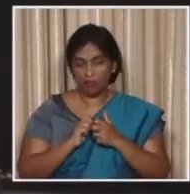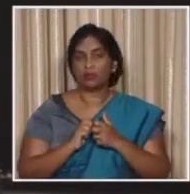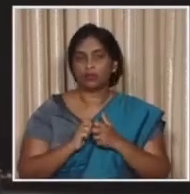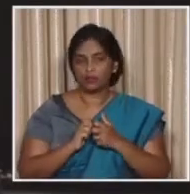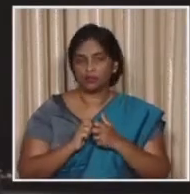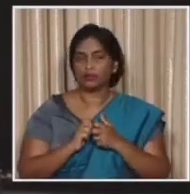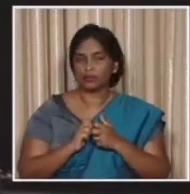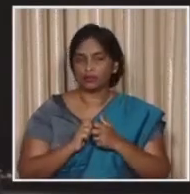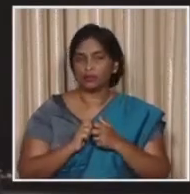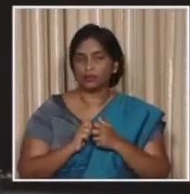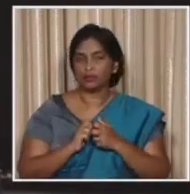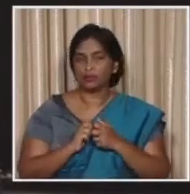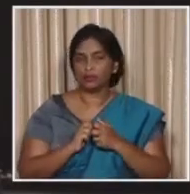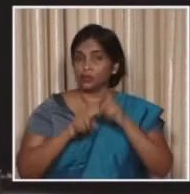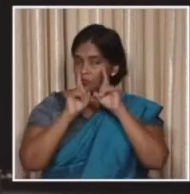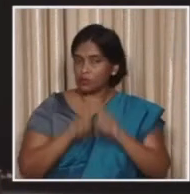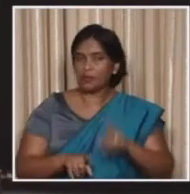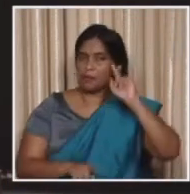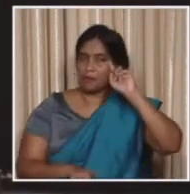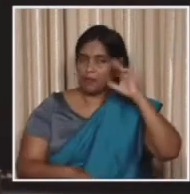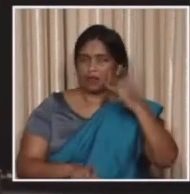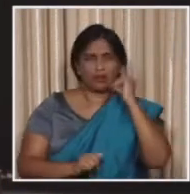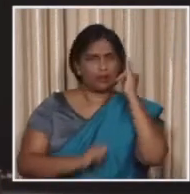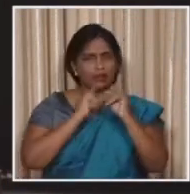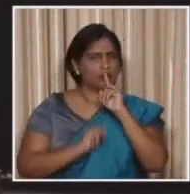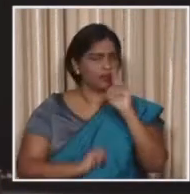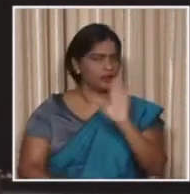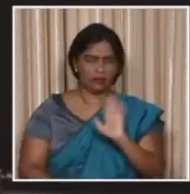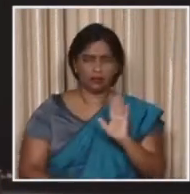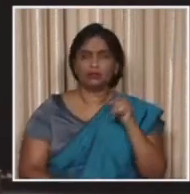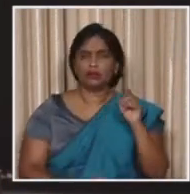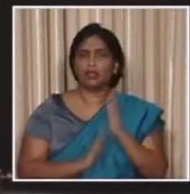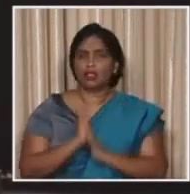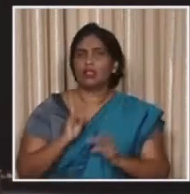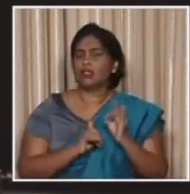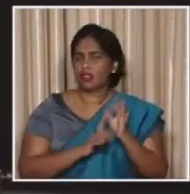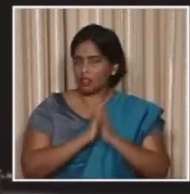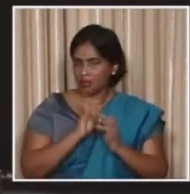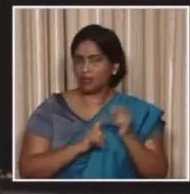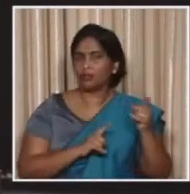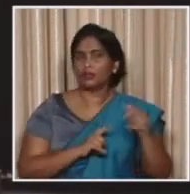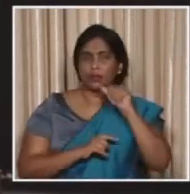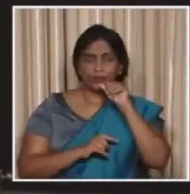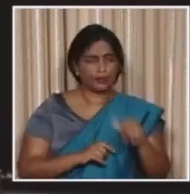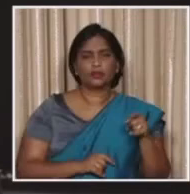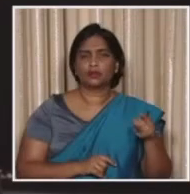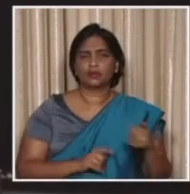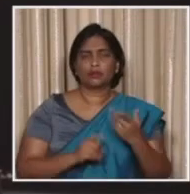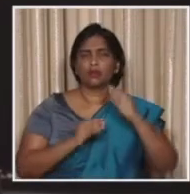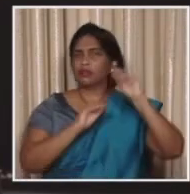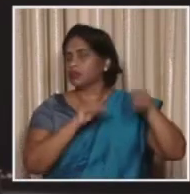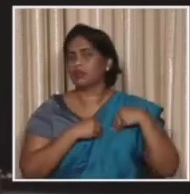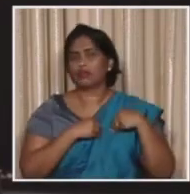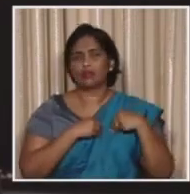ගරු කතානායකතුමනි, මේ විදියට දන්නේ නැතුව එක එක චෝදනා කරන්න එපා. මේ මන්ත්‍රීවරු කිසිම කෙනෙකුට ඒ වන්දි වශයෙන්